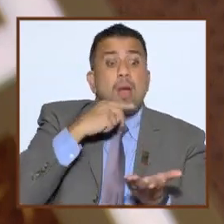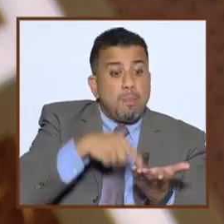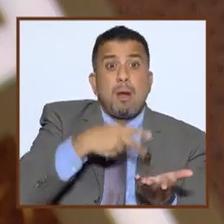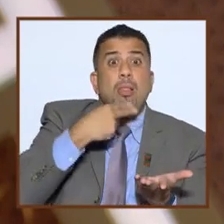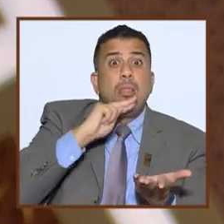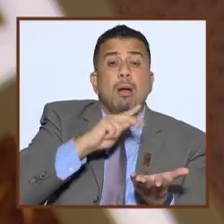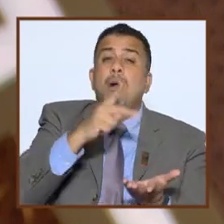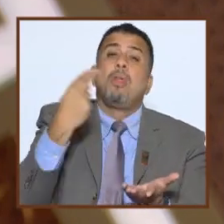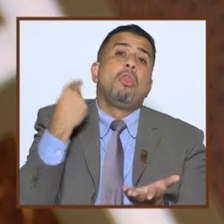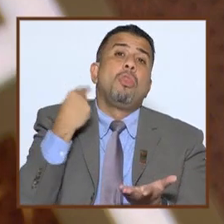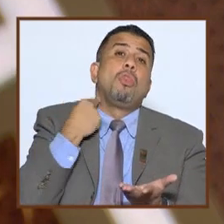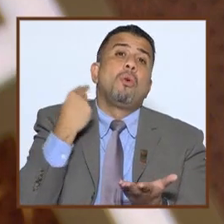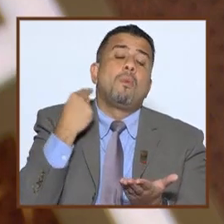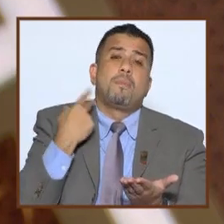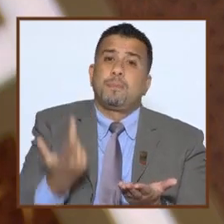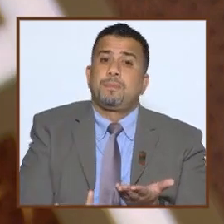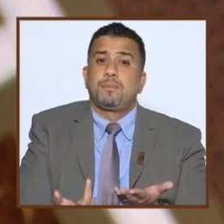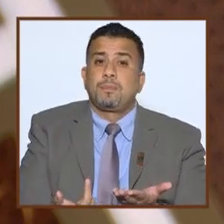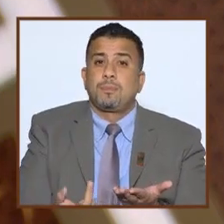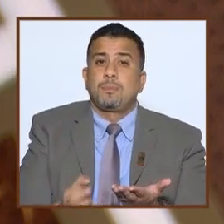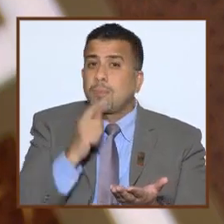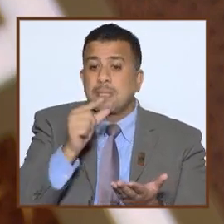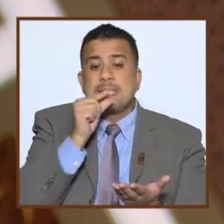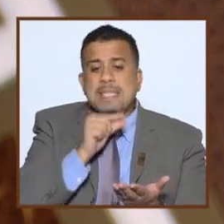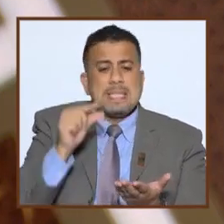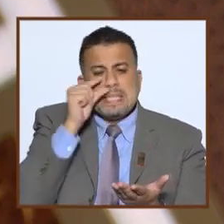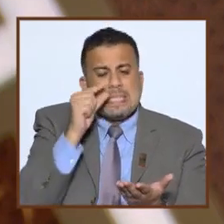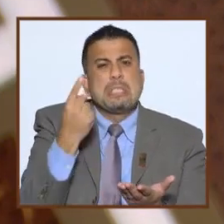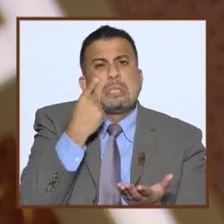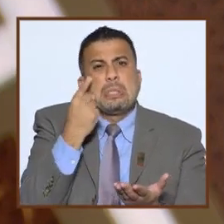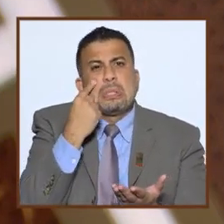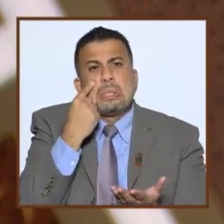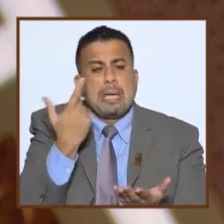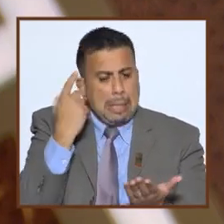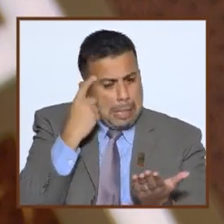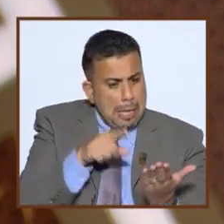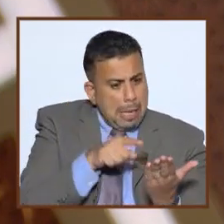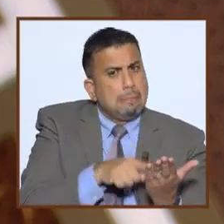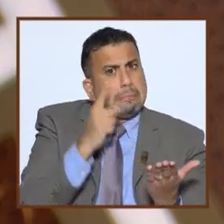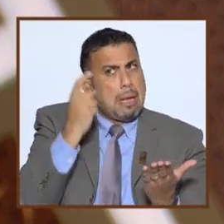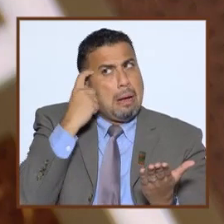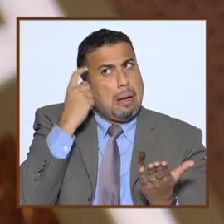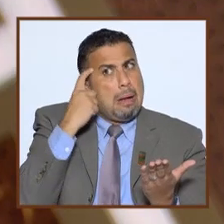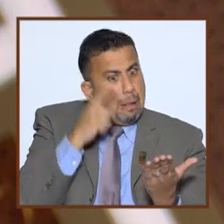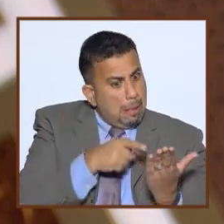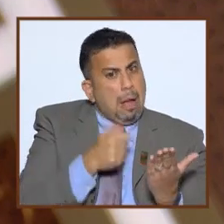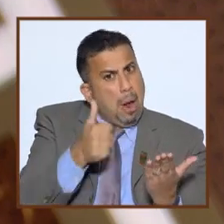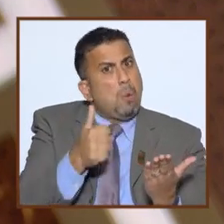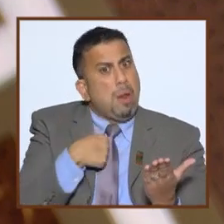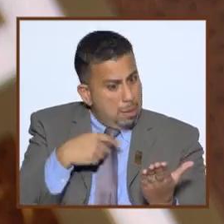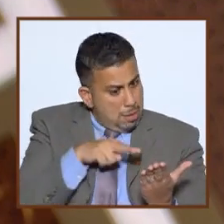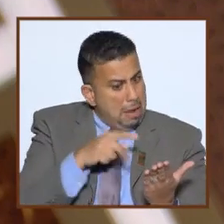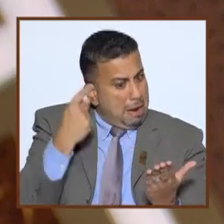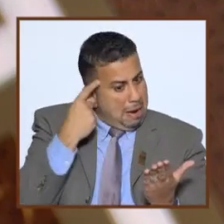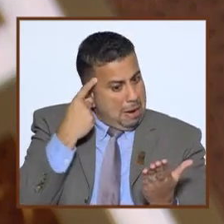وخبريها بان دين الاسلام ليس دين تجارب ما يعرض على العقول ولا يعرض على الاراء ولا